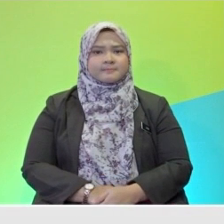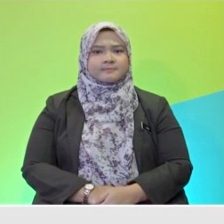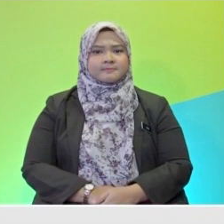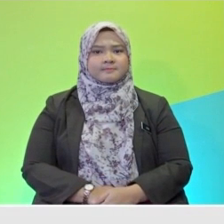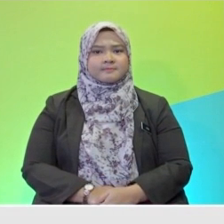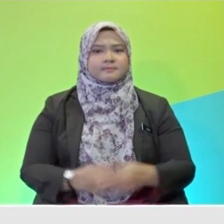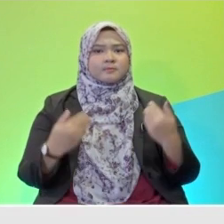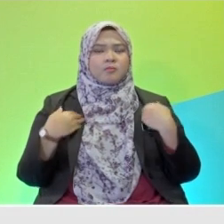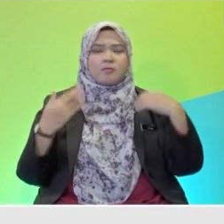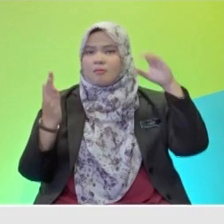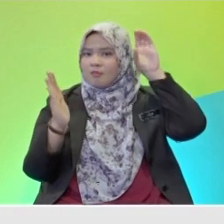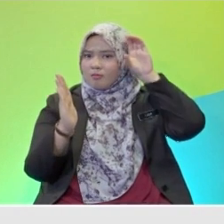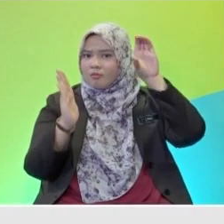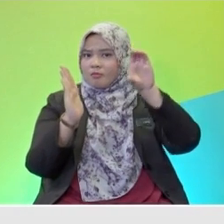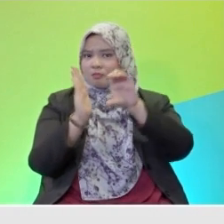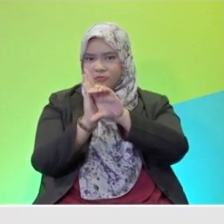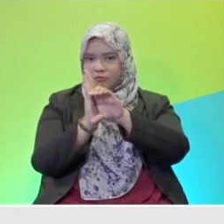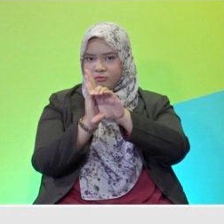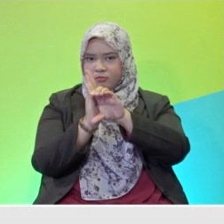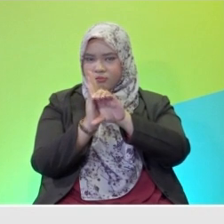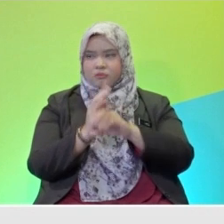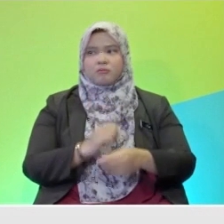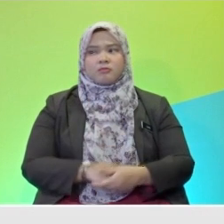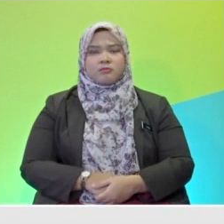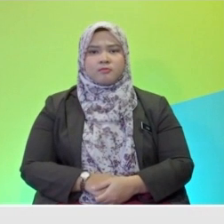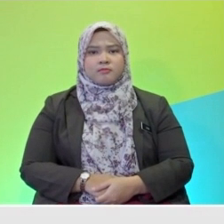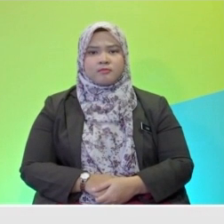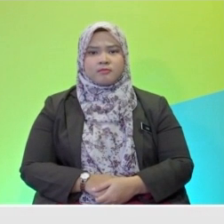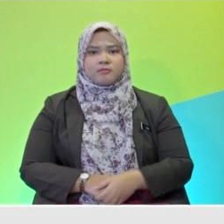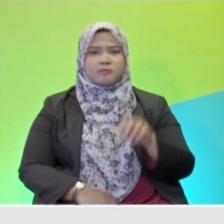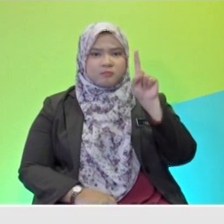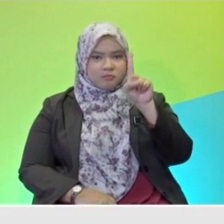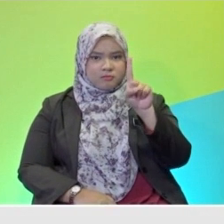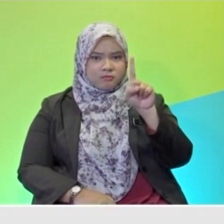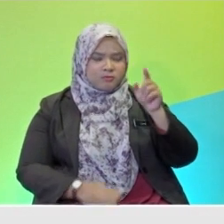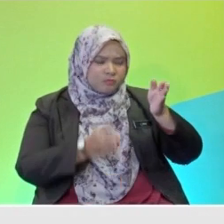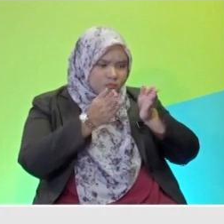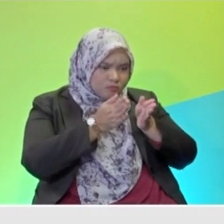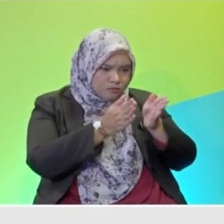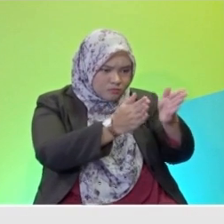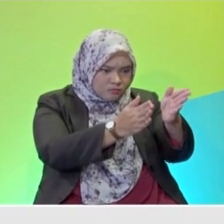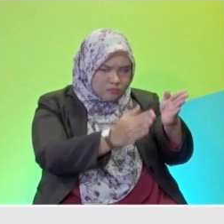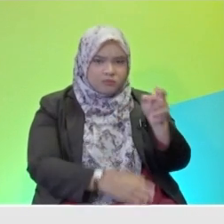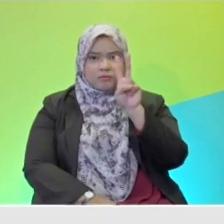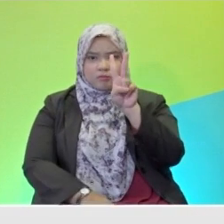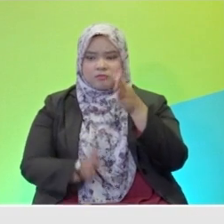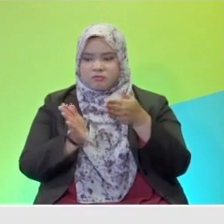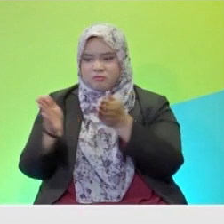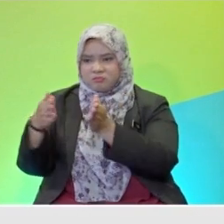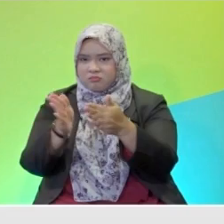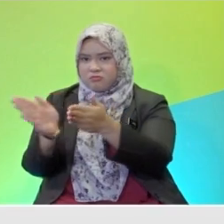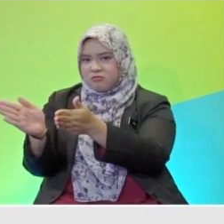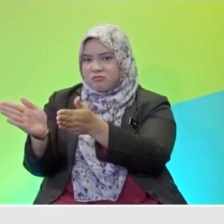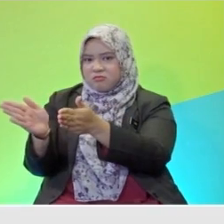anak yang lurus dan kemudian tiup getah dibengkokkan jadi berdasarkan soal ini apakah kesimpulan yang